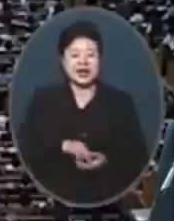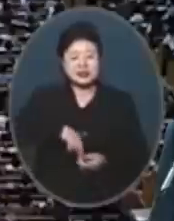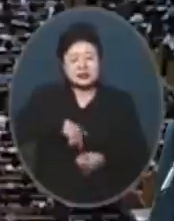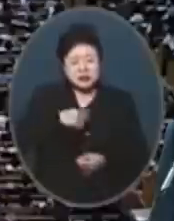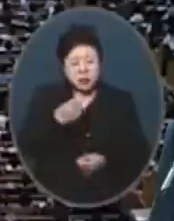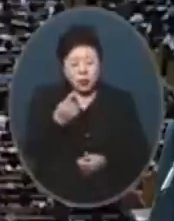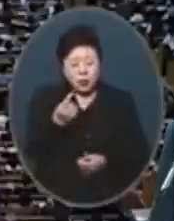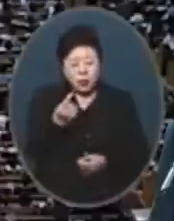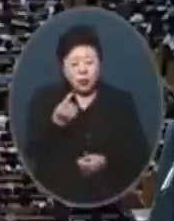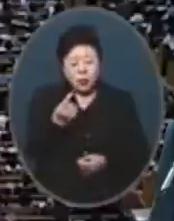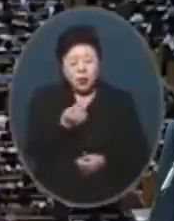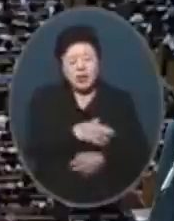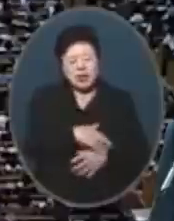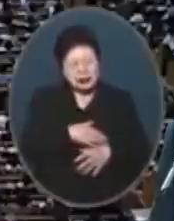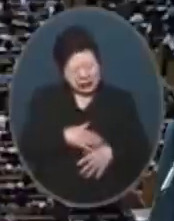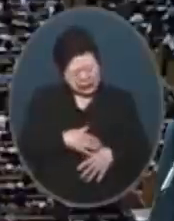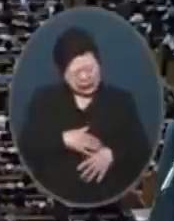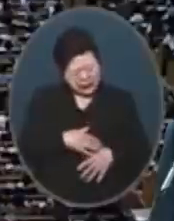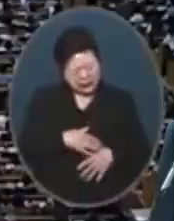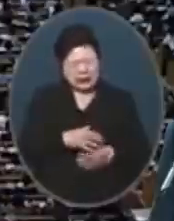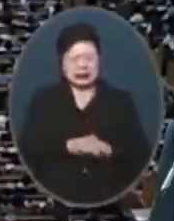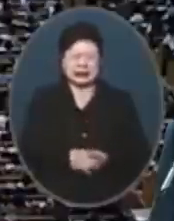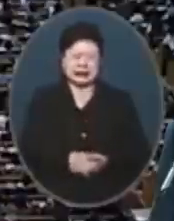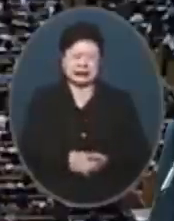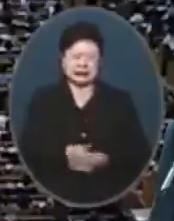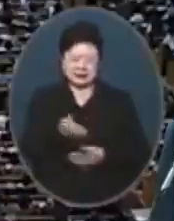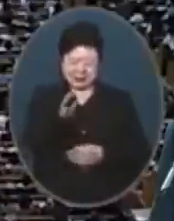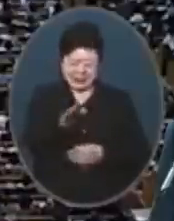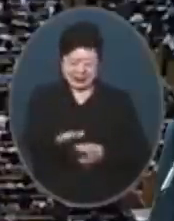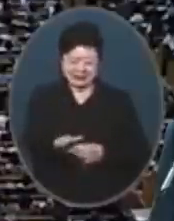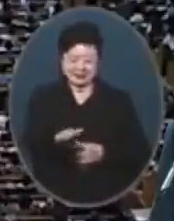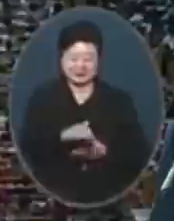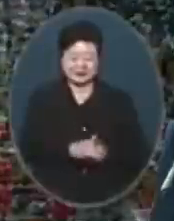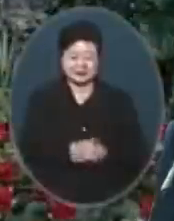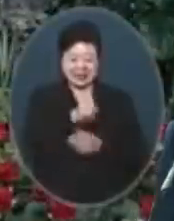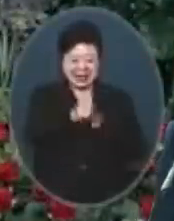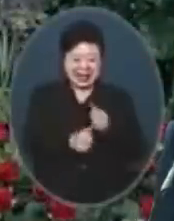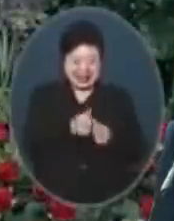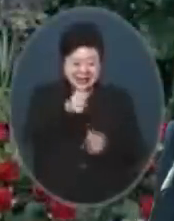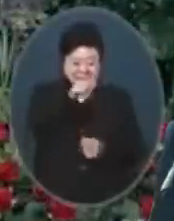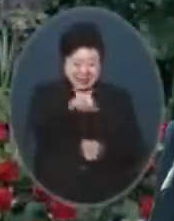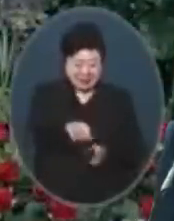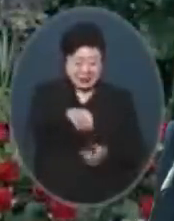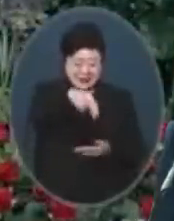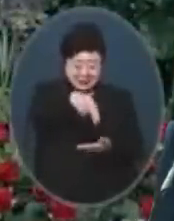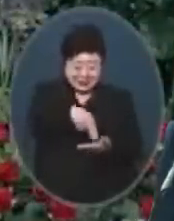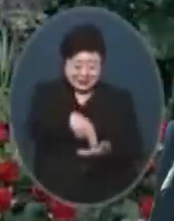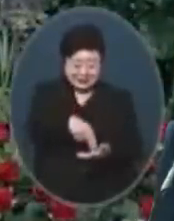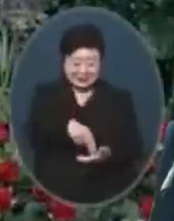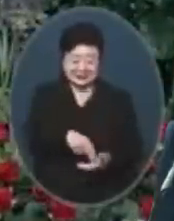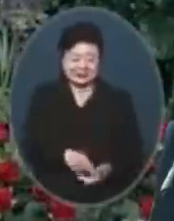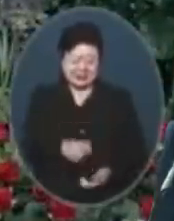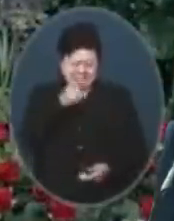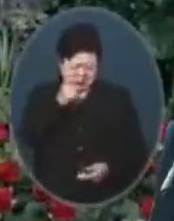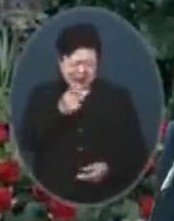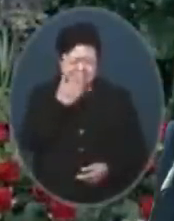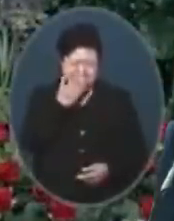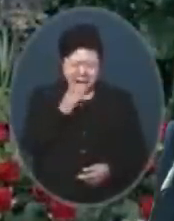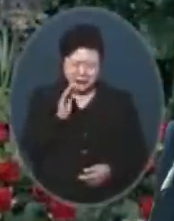스스로는 약합니다. 그러나 하나님 앞에서는 아주 강할 수